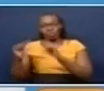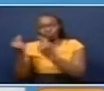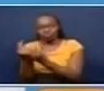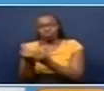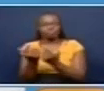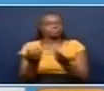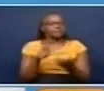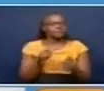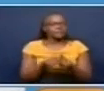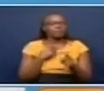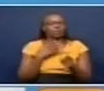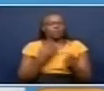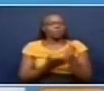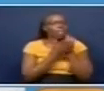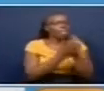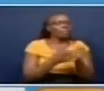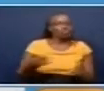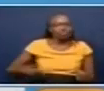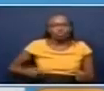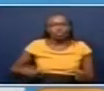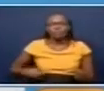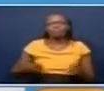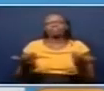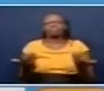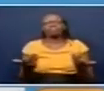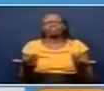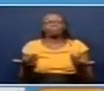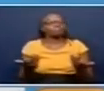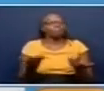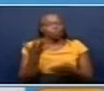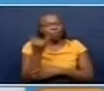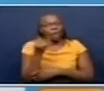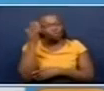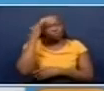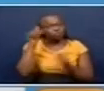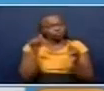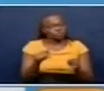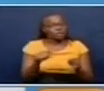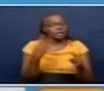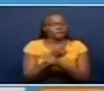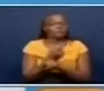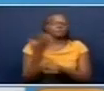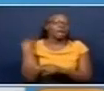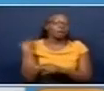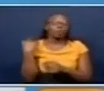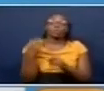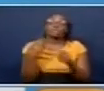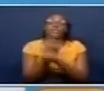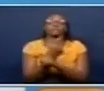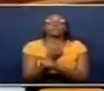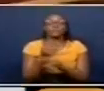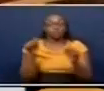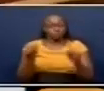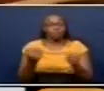kutaka kusaidia youth sana sana, kwa sababu siku hizi si kama zamani. Siku hizi watoto